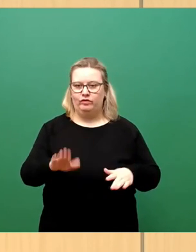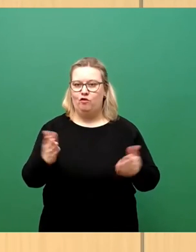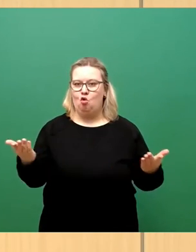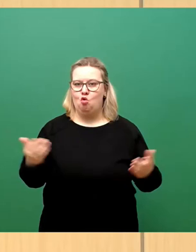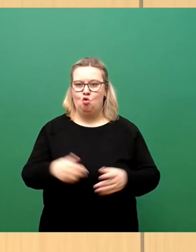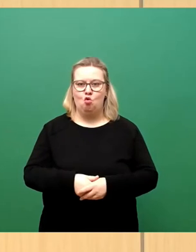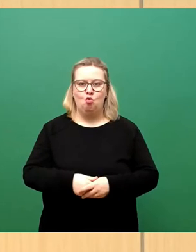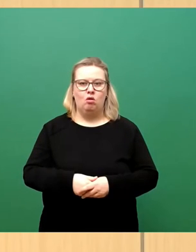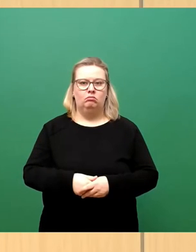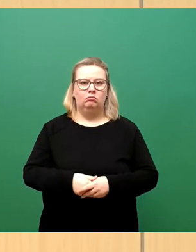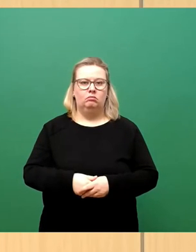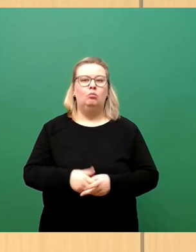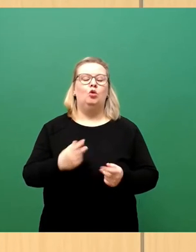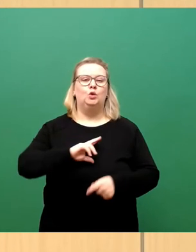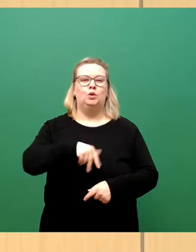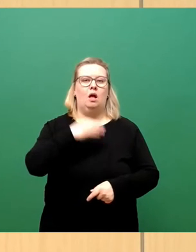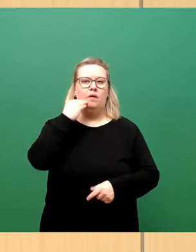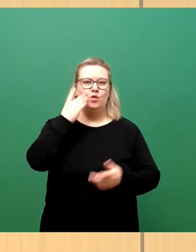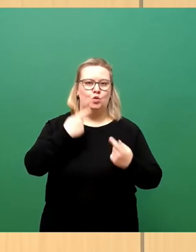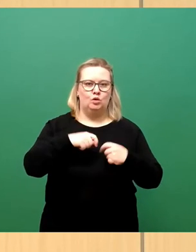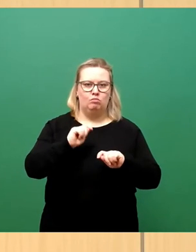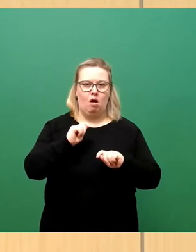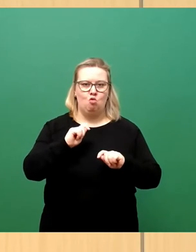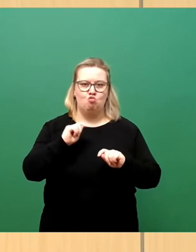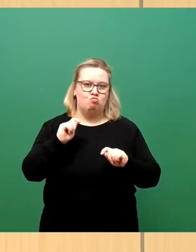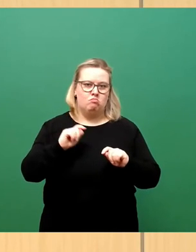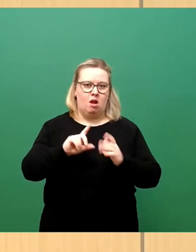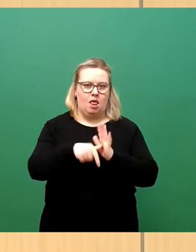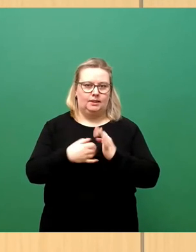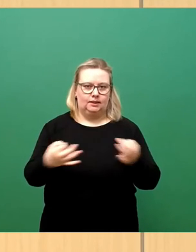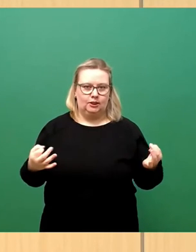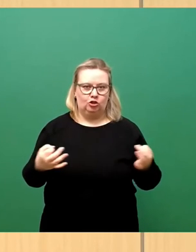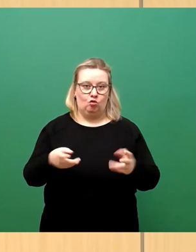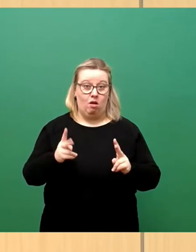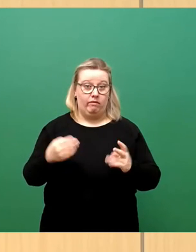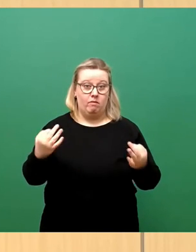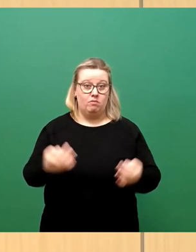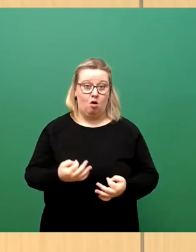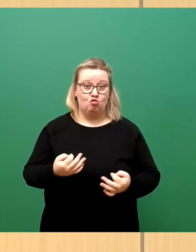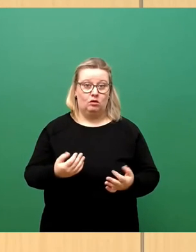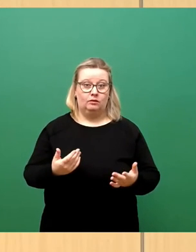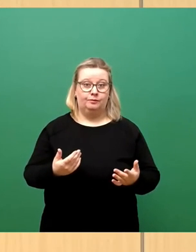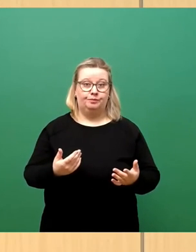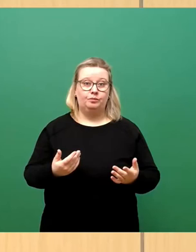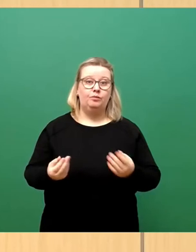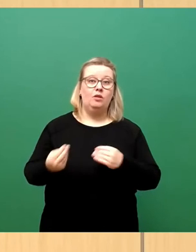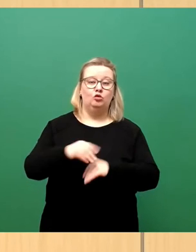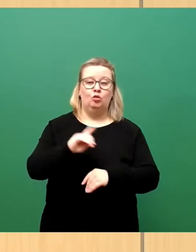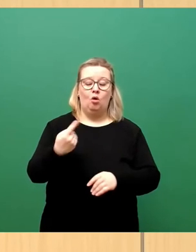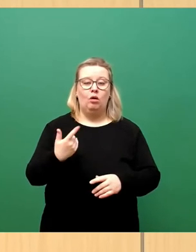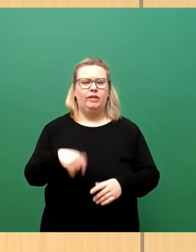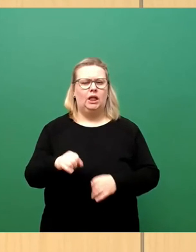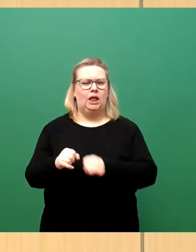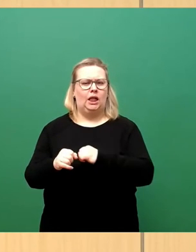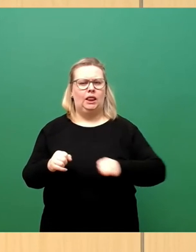Der soziale Wohnungsbau wird im Prinzip nicht geleistet, der geleistet werden muss. Außerdem, warum war die Linke eigentlich mit